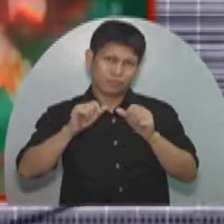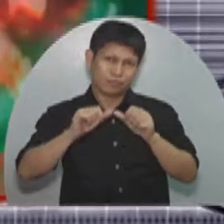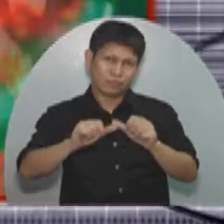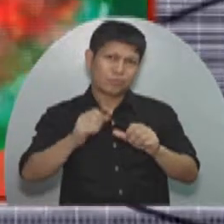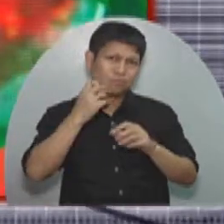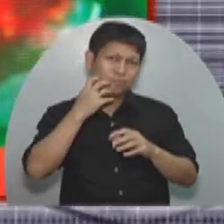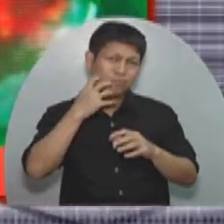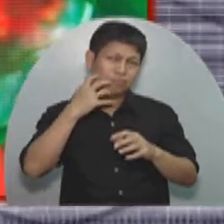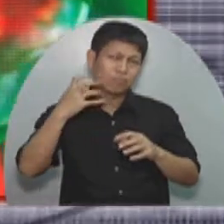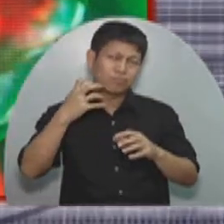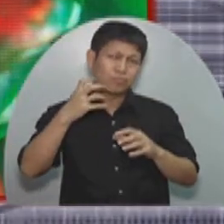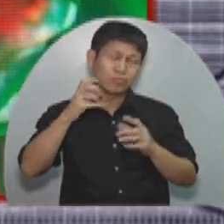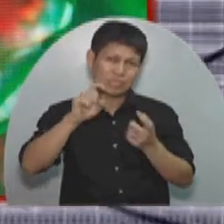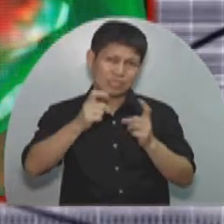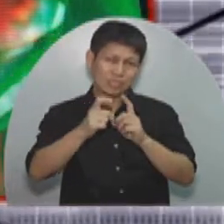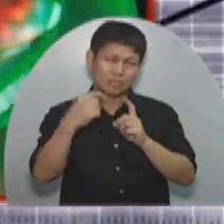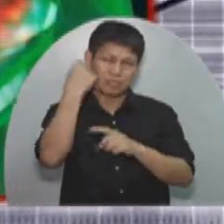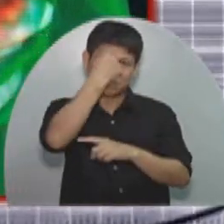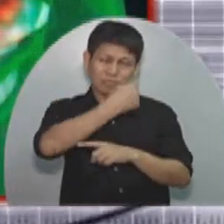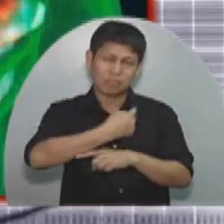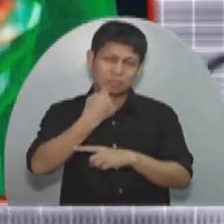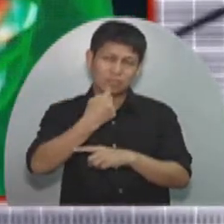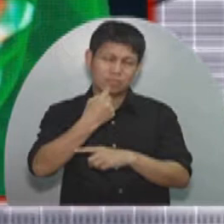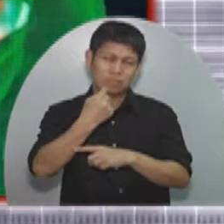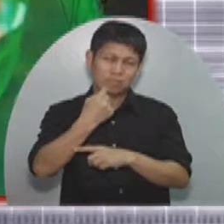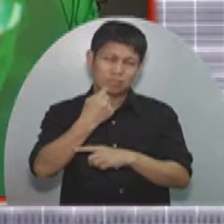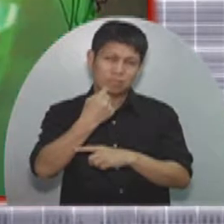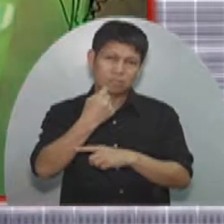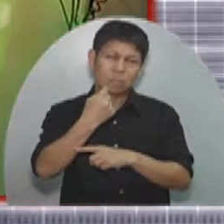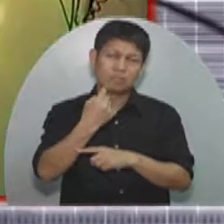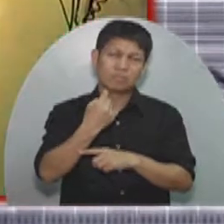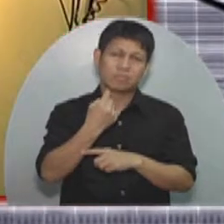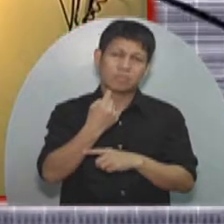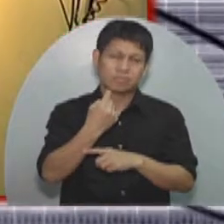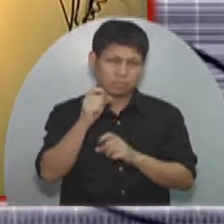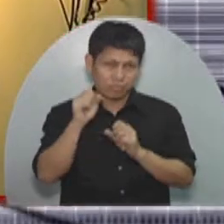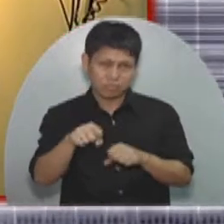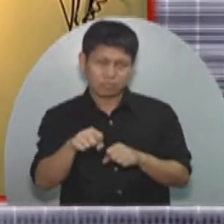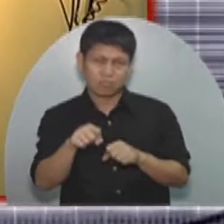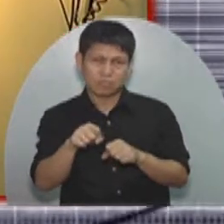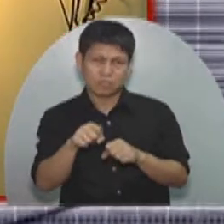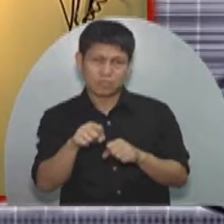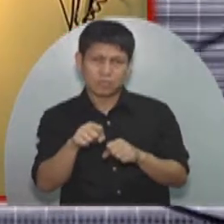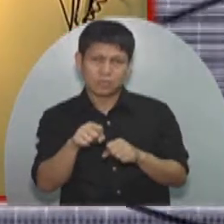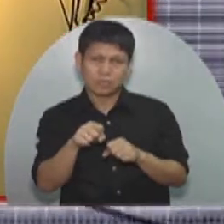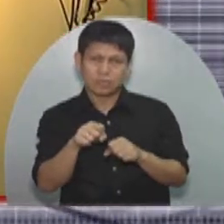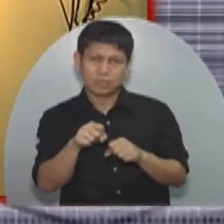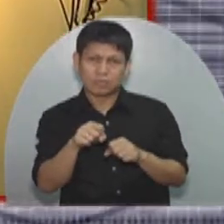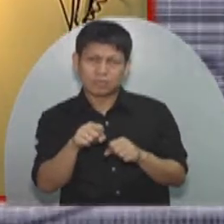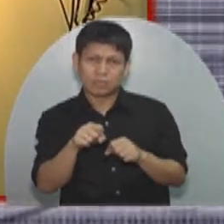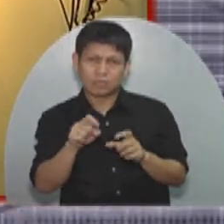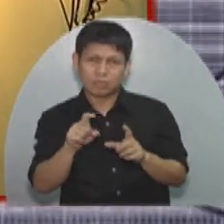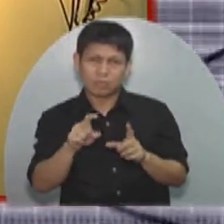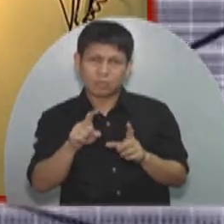lalaki at magdudulot ng facial asymmetry. At ito po ay magdudulot din